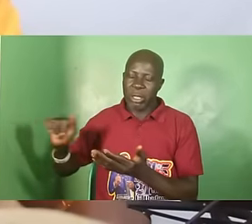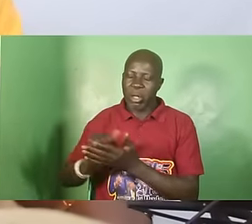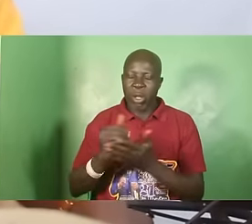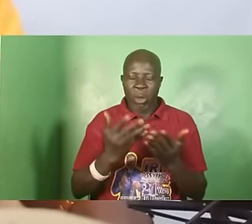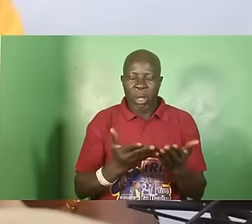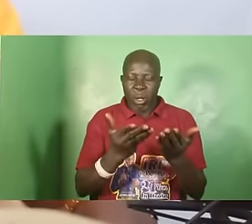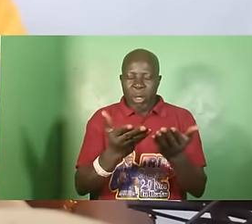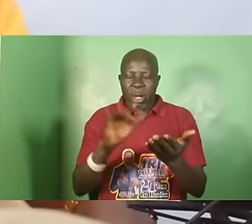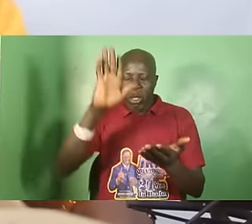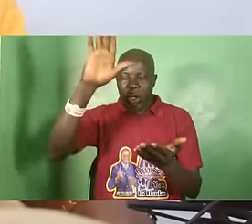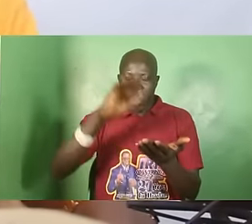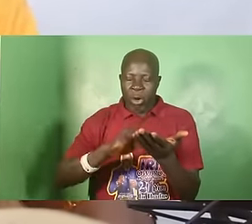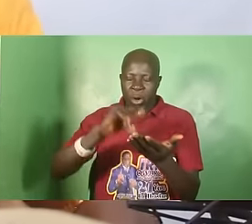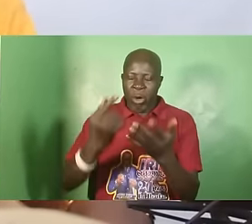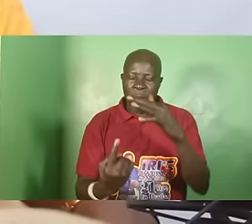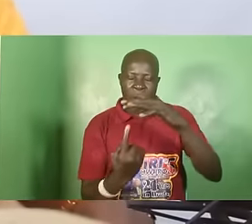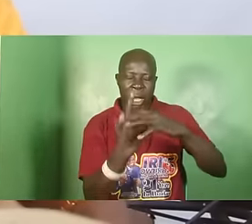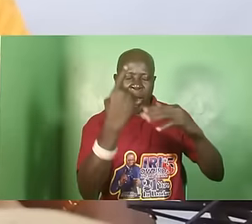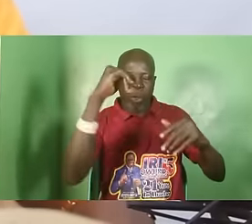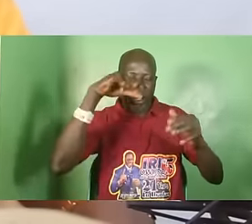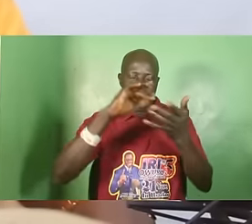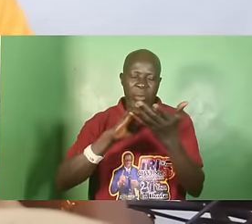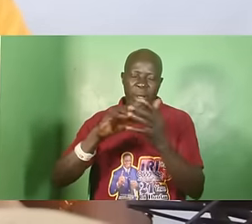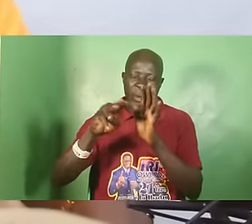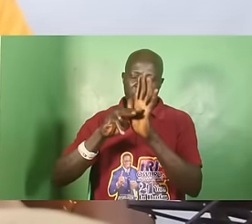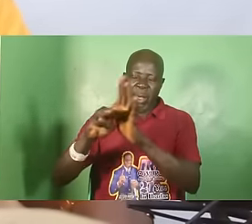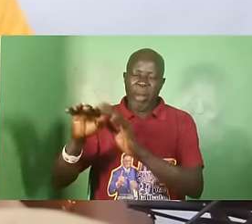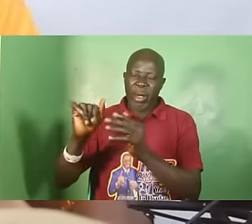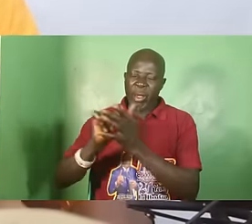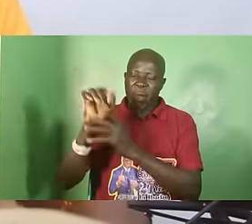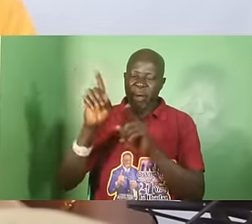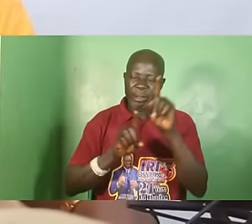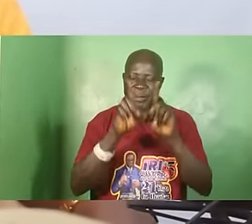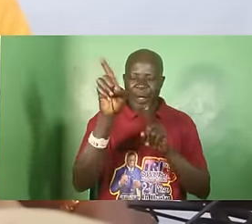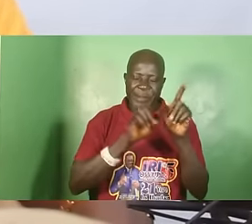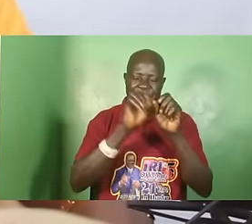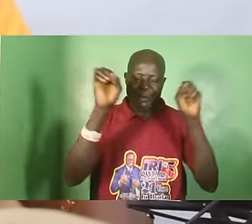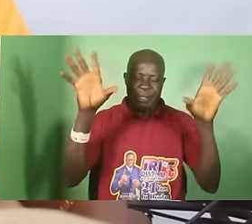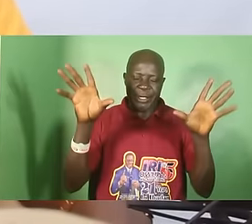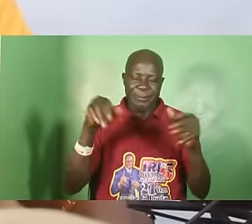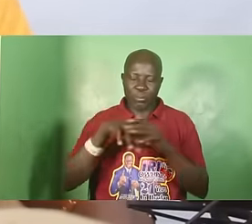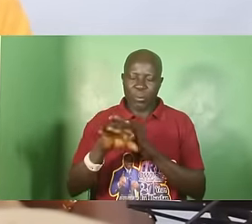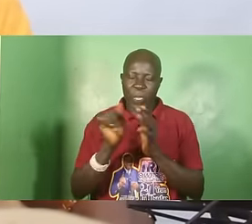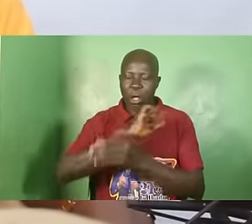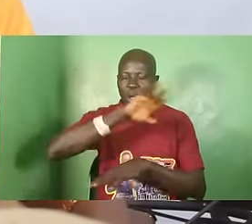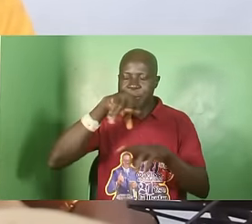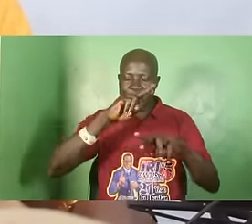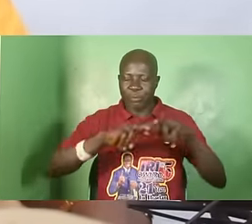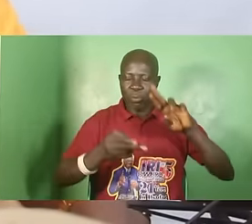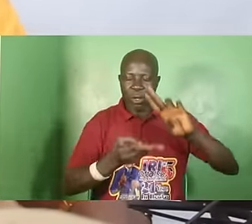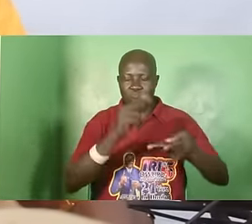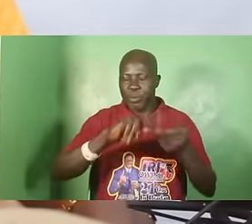síwájú. Stretch your hands. Ògo rẹ̀ máa búyọ. Ìràwọ̀ rẹ̀ máa tán. Ẹlẹgbẹ́ rẹ̀ àtẹ̀rí máa